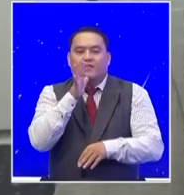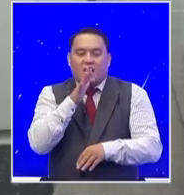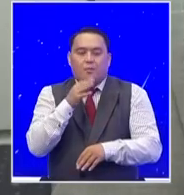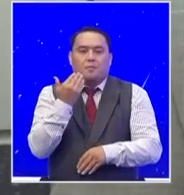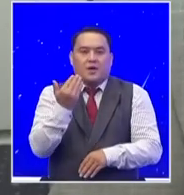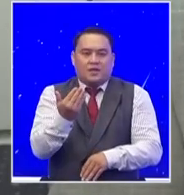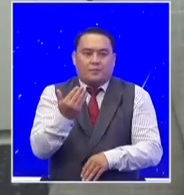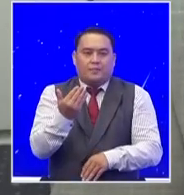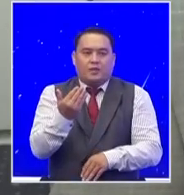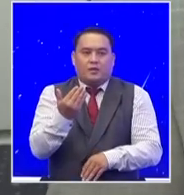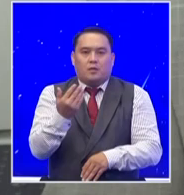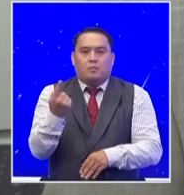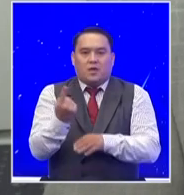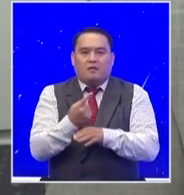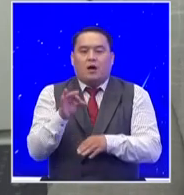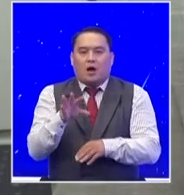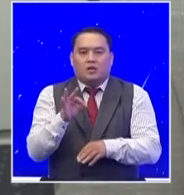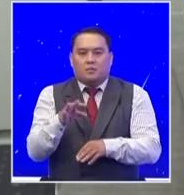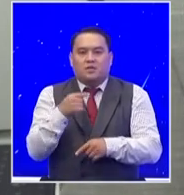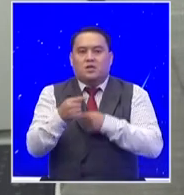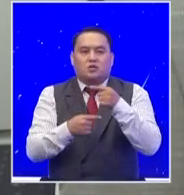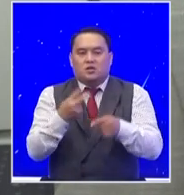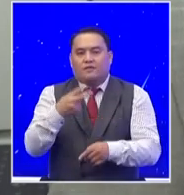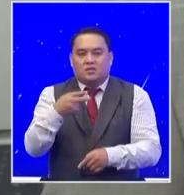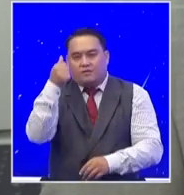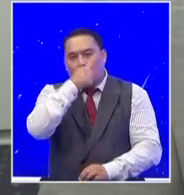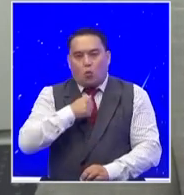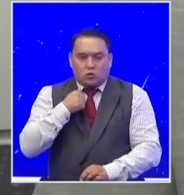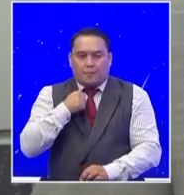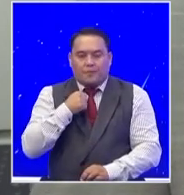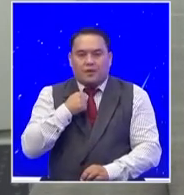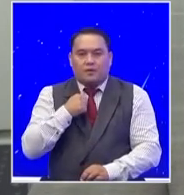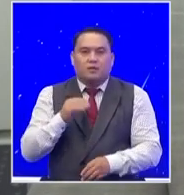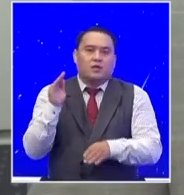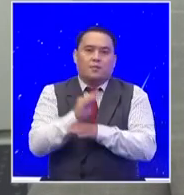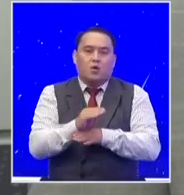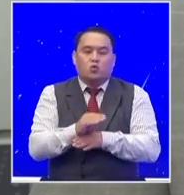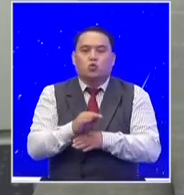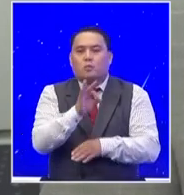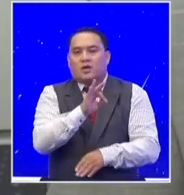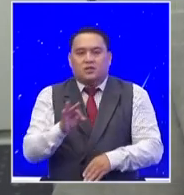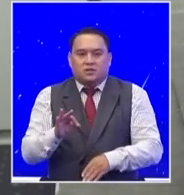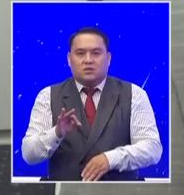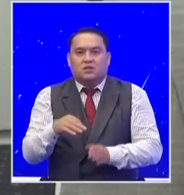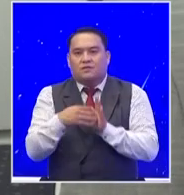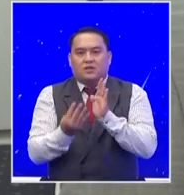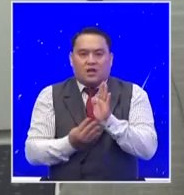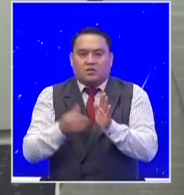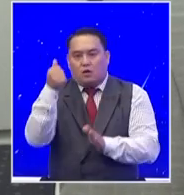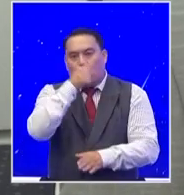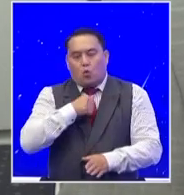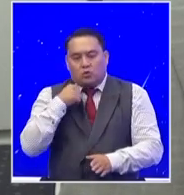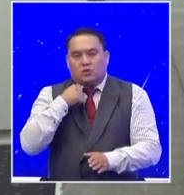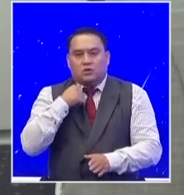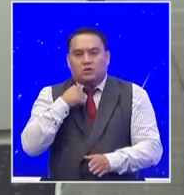ним наступают 1 октября текущего года, то есть 2020 года. А начисленные пени по налогу на транспорт за 2019 год